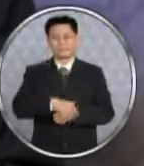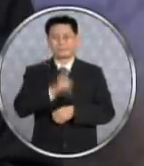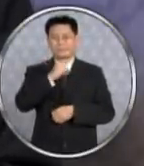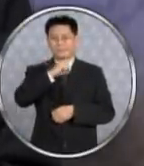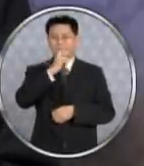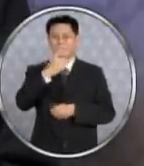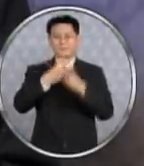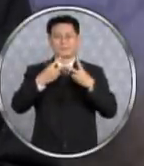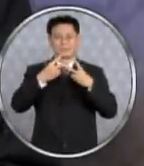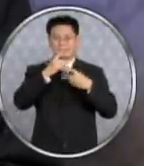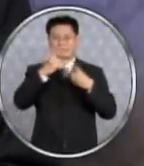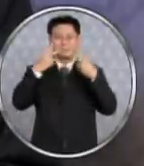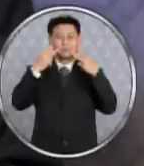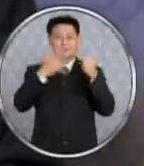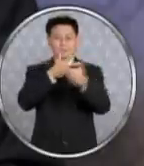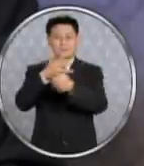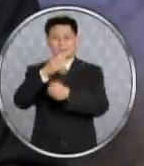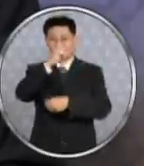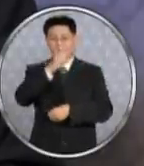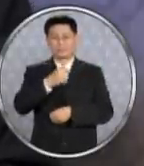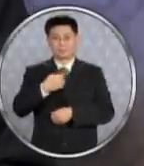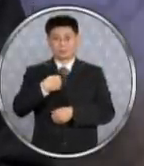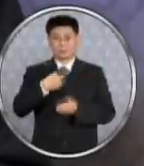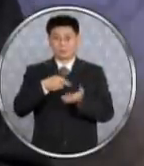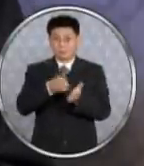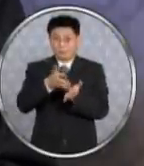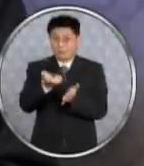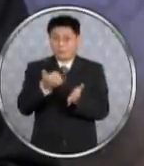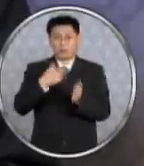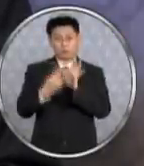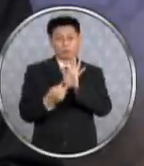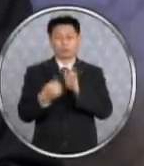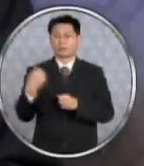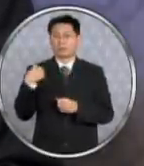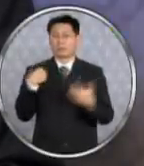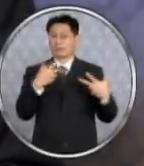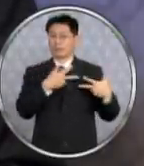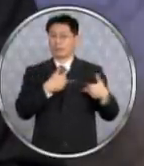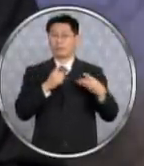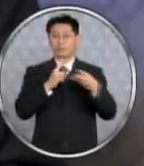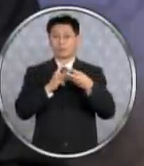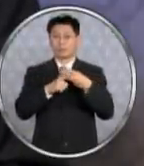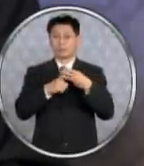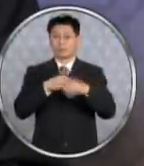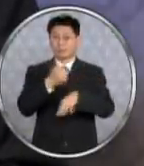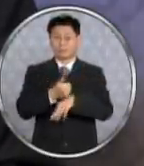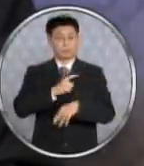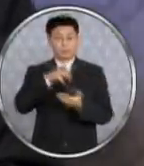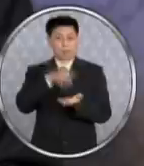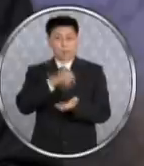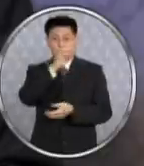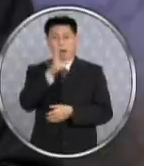南爱好。在申论前，我有一个声明。昨天蔡主席在没有任何证据之